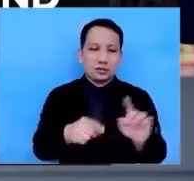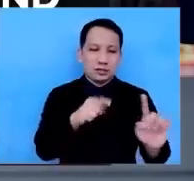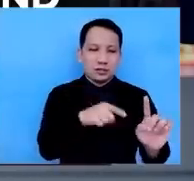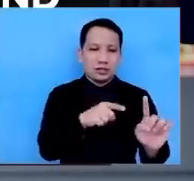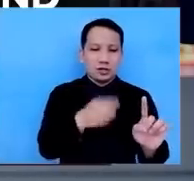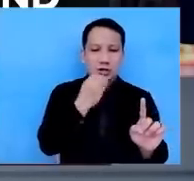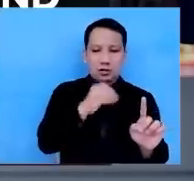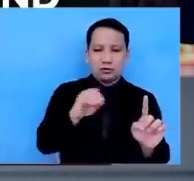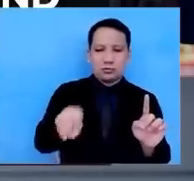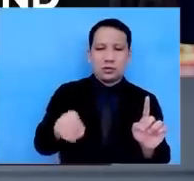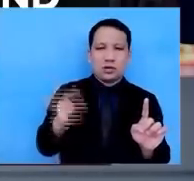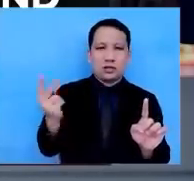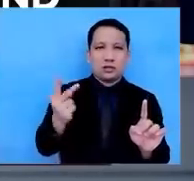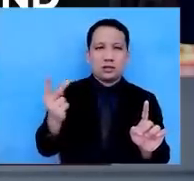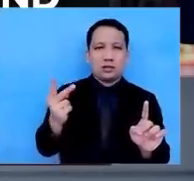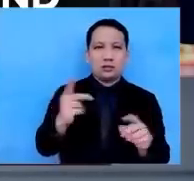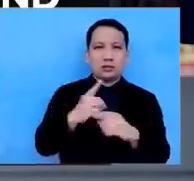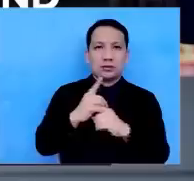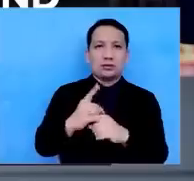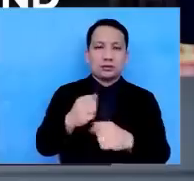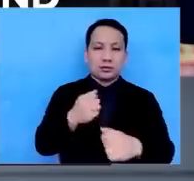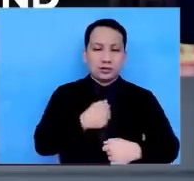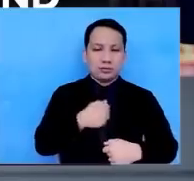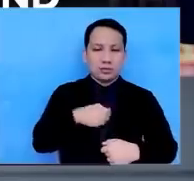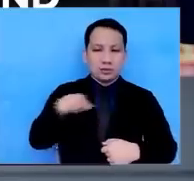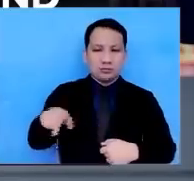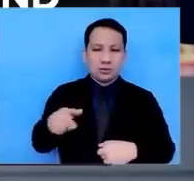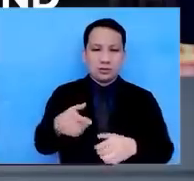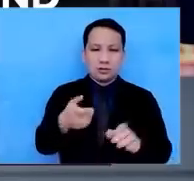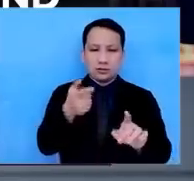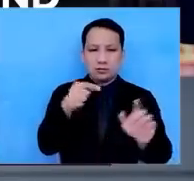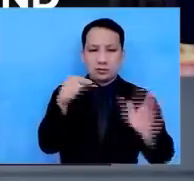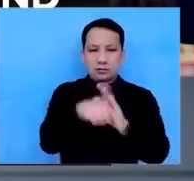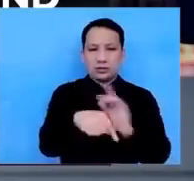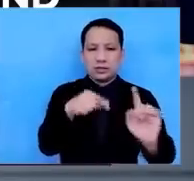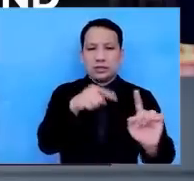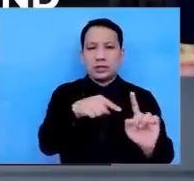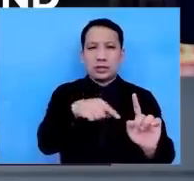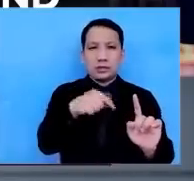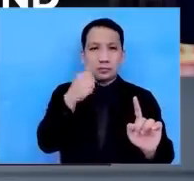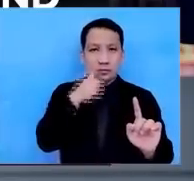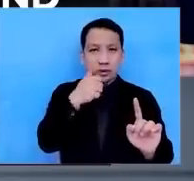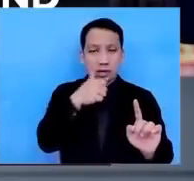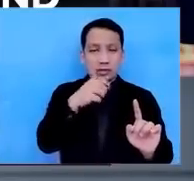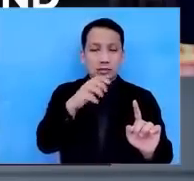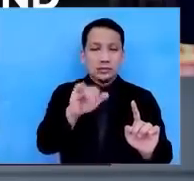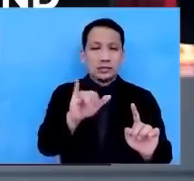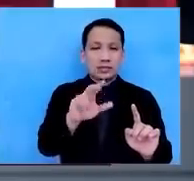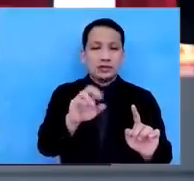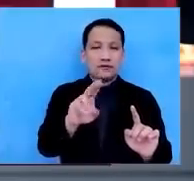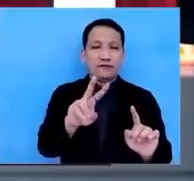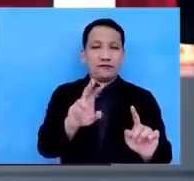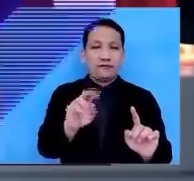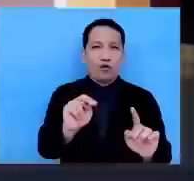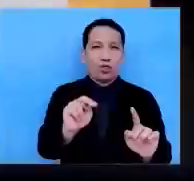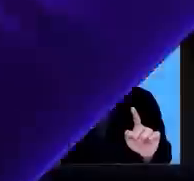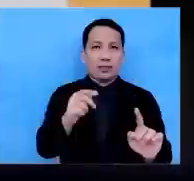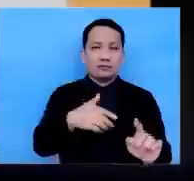Durante ang kanyang deputy sa Army para ipapatay si Plaza. Nasa frontline ng balitang yan si Jem Abansenya.